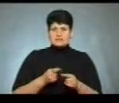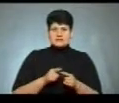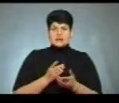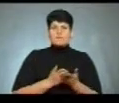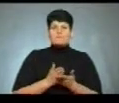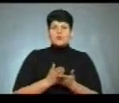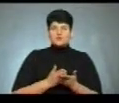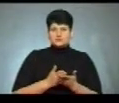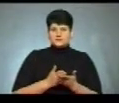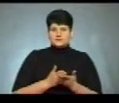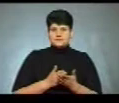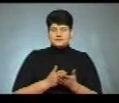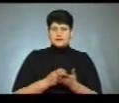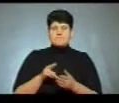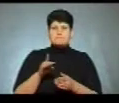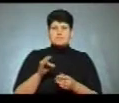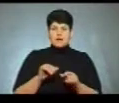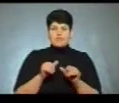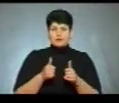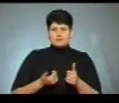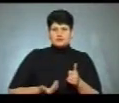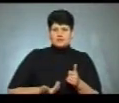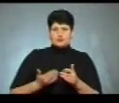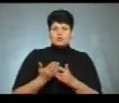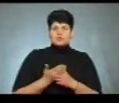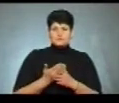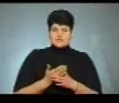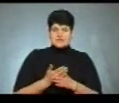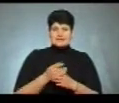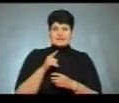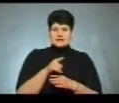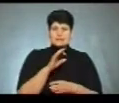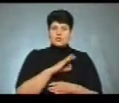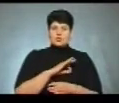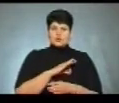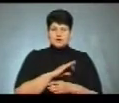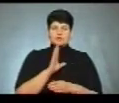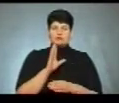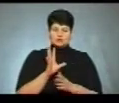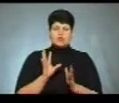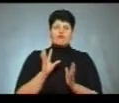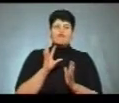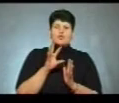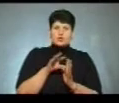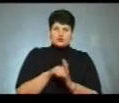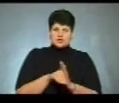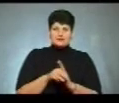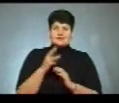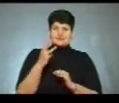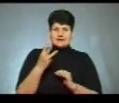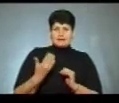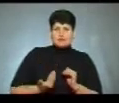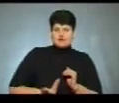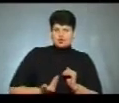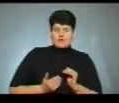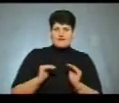послуг, при оформленні житлової субсидії в її дохід буде включатися